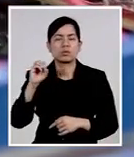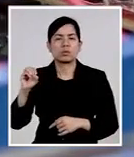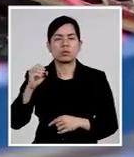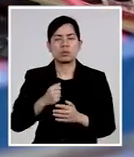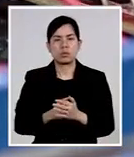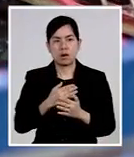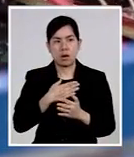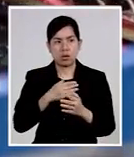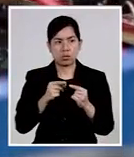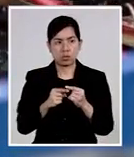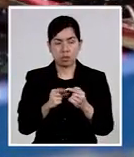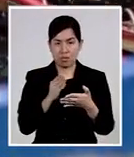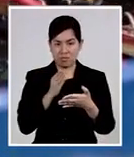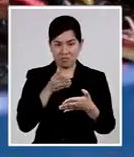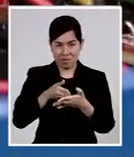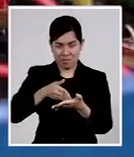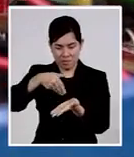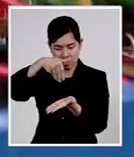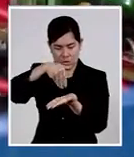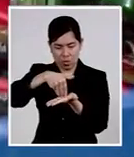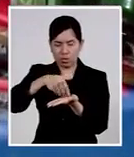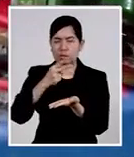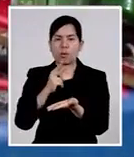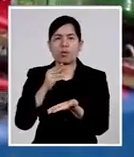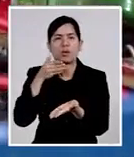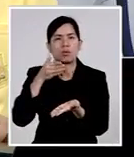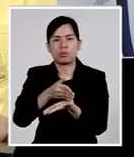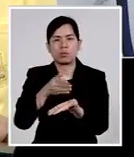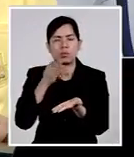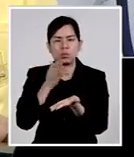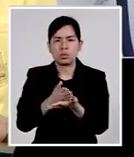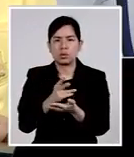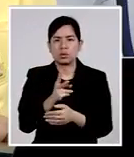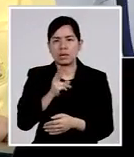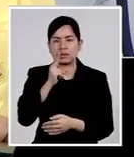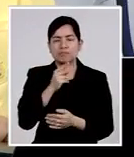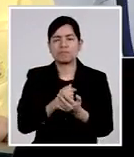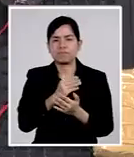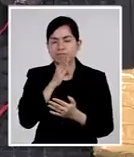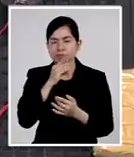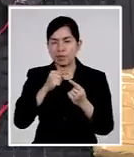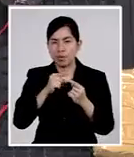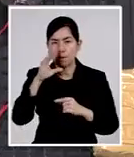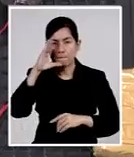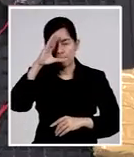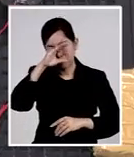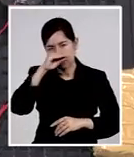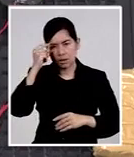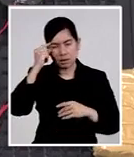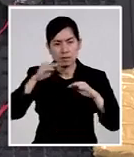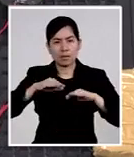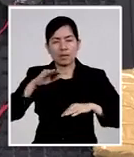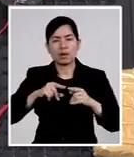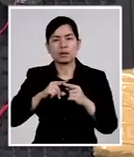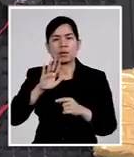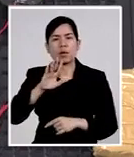เราตัดตรงกลางเลยนะครับตัดตรงกลางเลยบอกว่าถ้ามีความมืดสักประมาณ